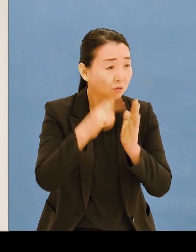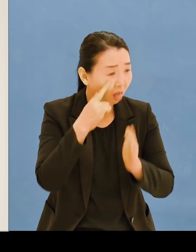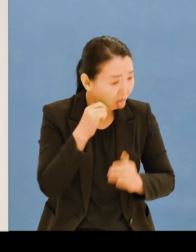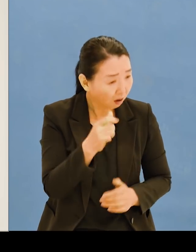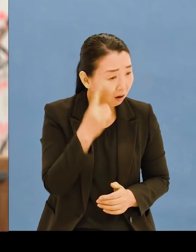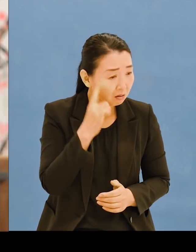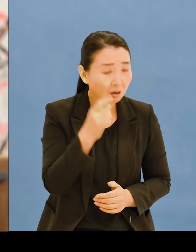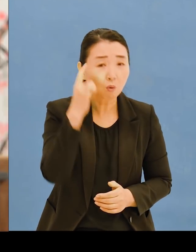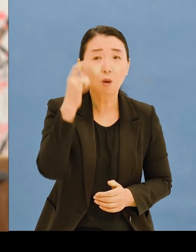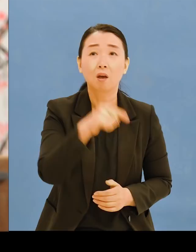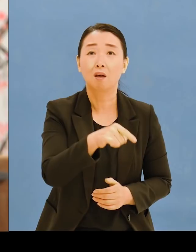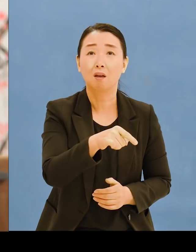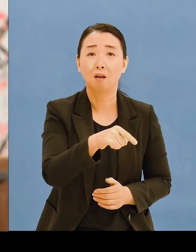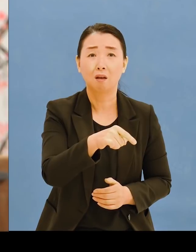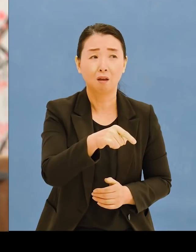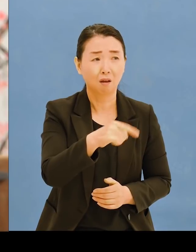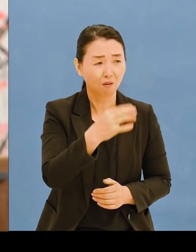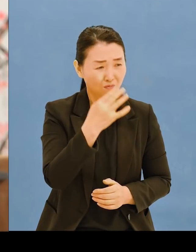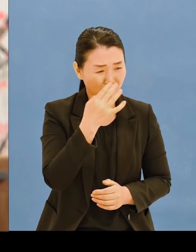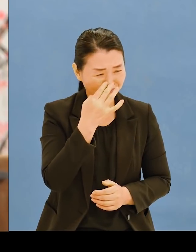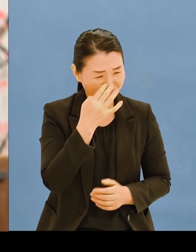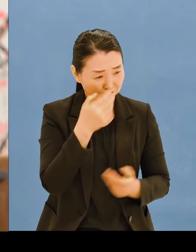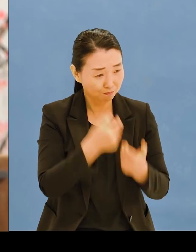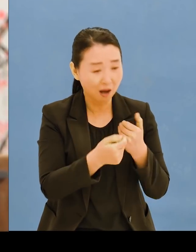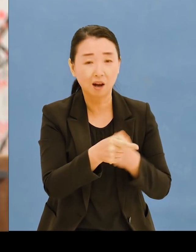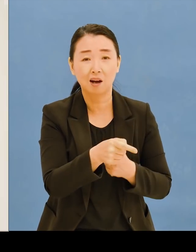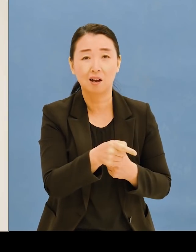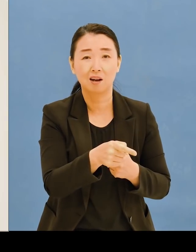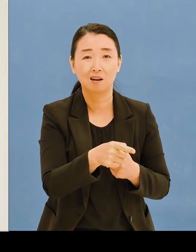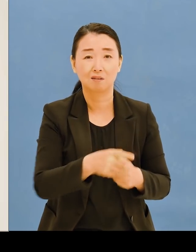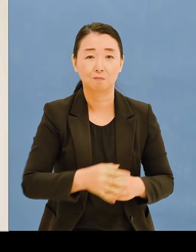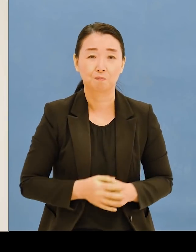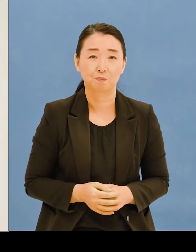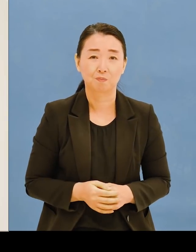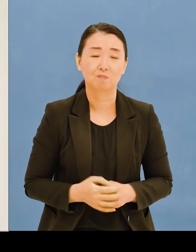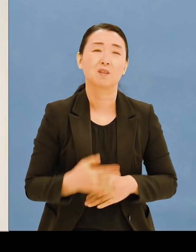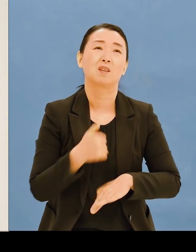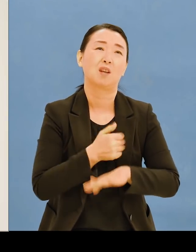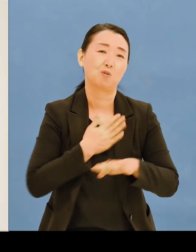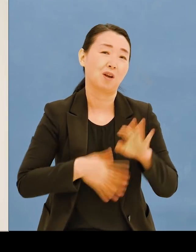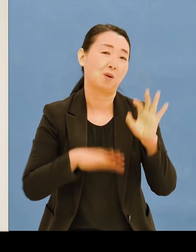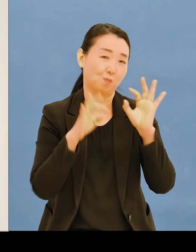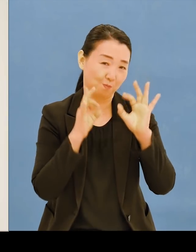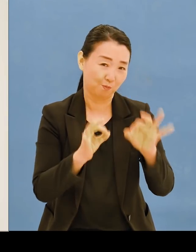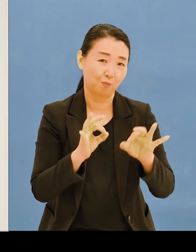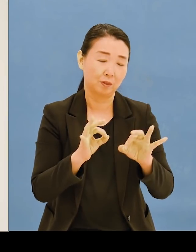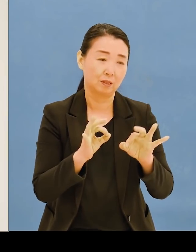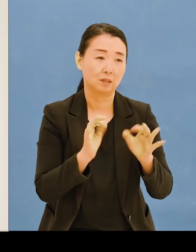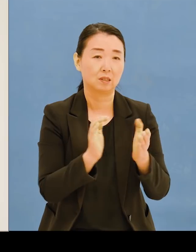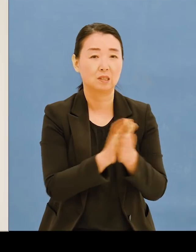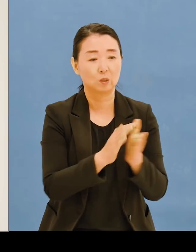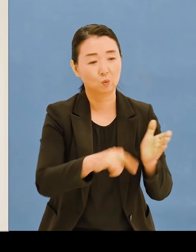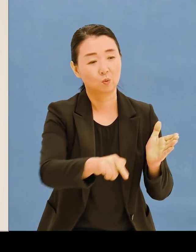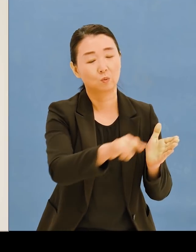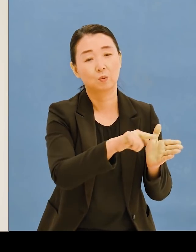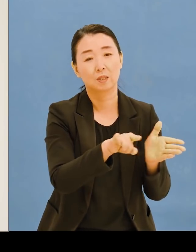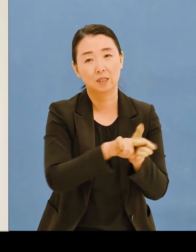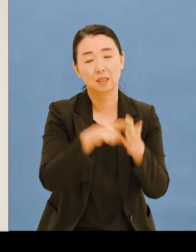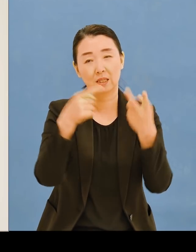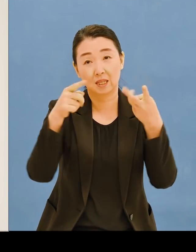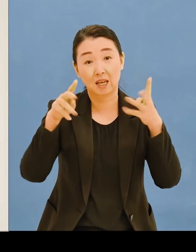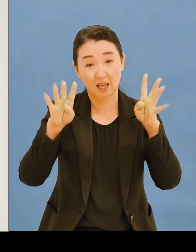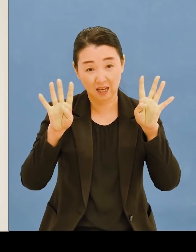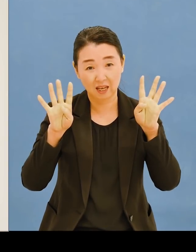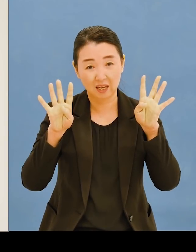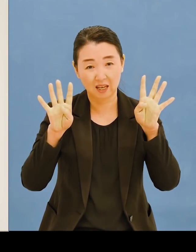시간 저렇게 잘까? 사실 못마땅했어요. 속으로. 네. 그래서 알고 보니까 네. 사실 그 친구들이 이제